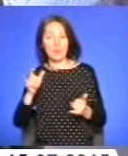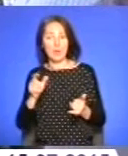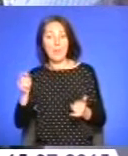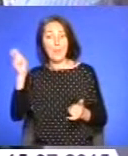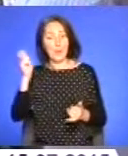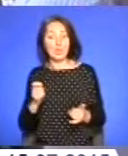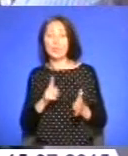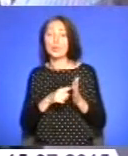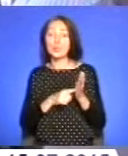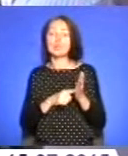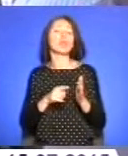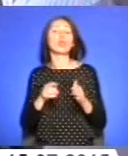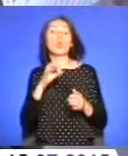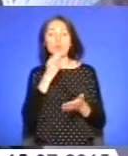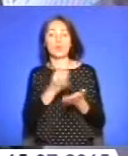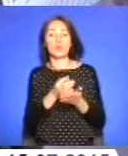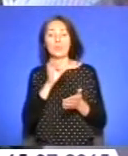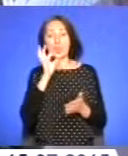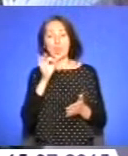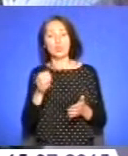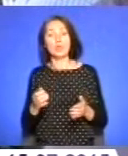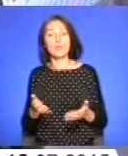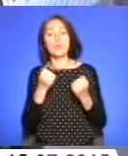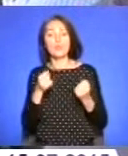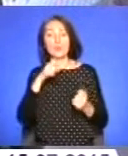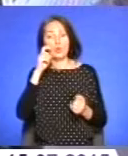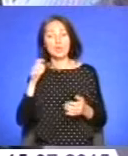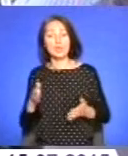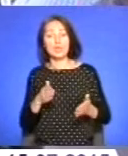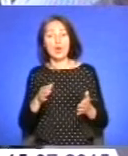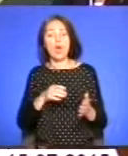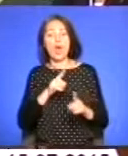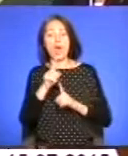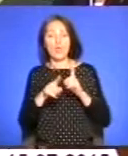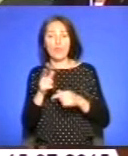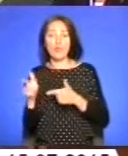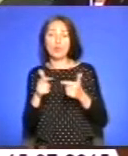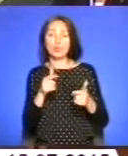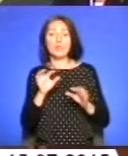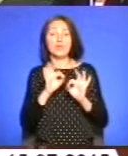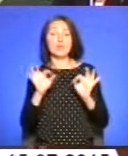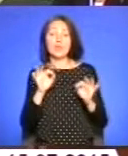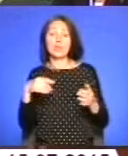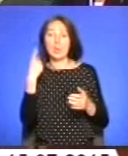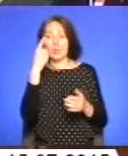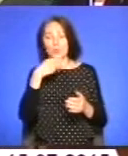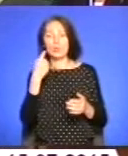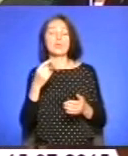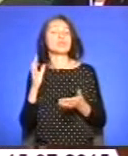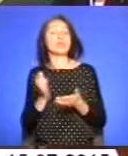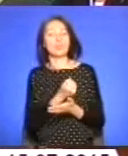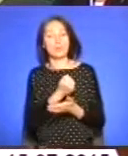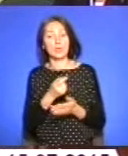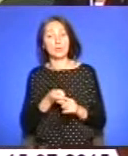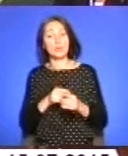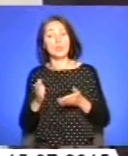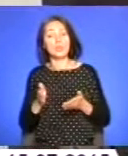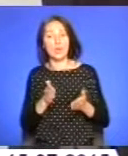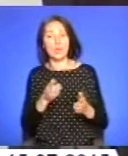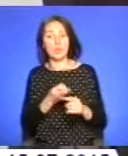Запевняють, підтримують українців на шляху реформ і готові розповісти про власні здобутки у цьому напрямку, яких за два десятиліття не збиралося